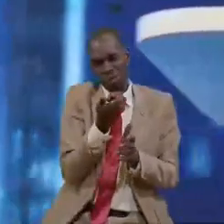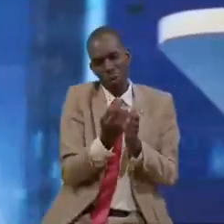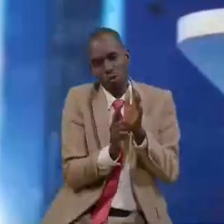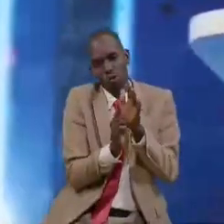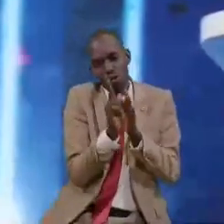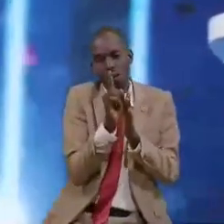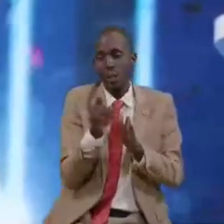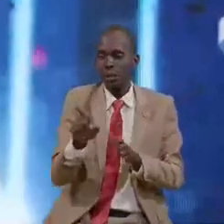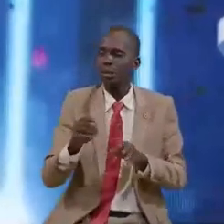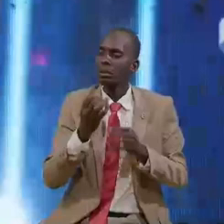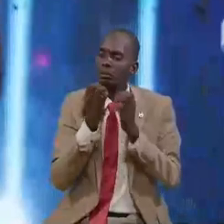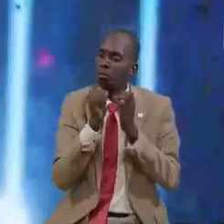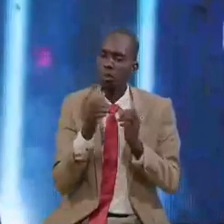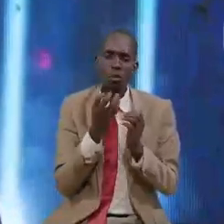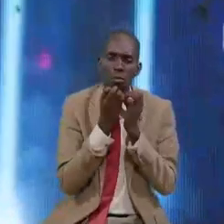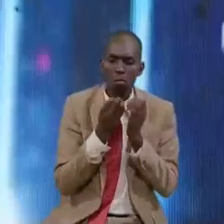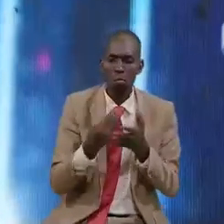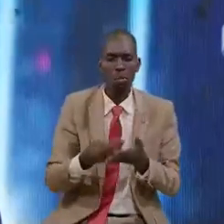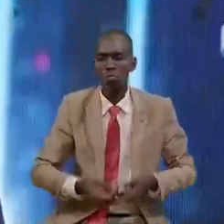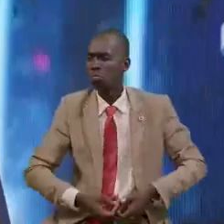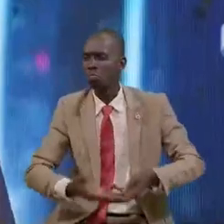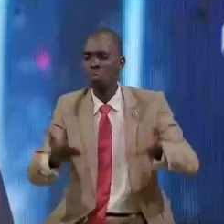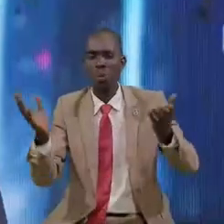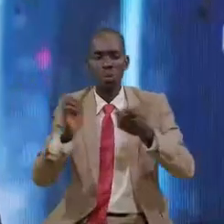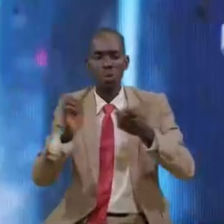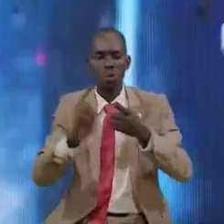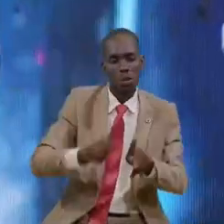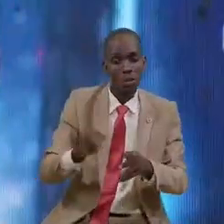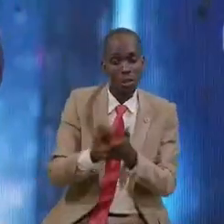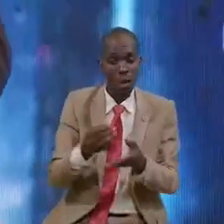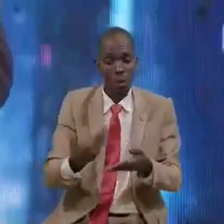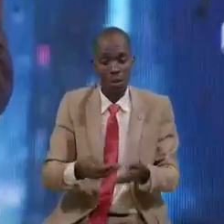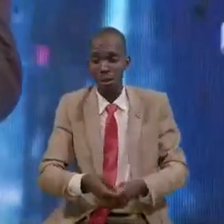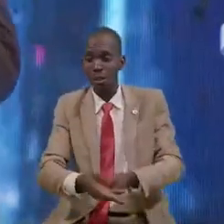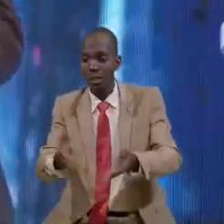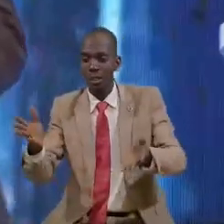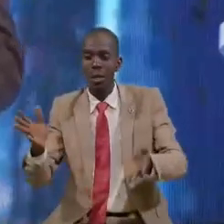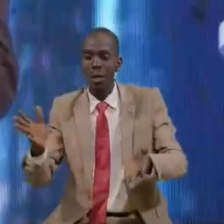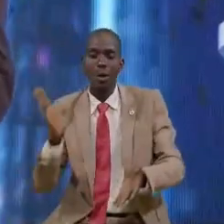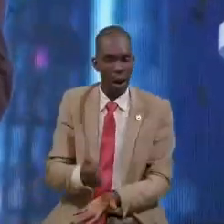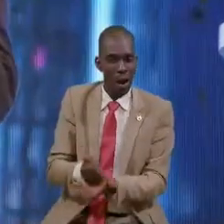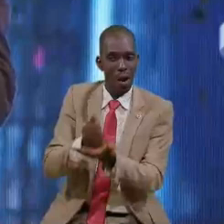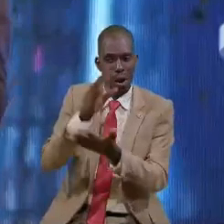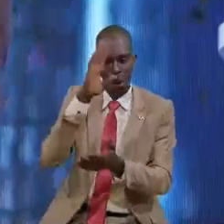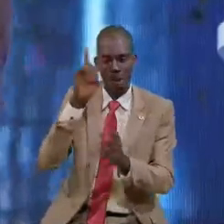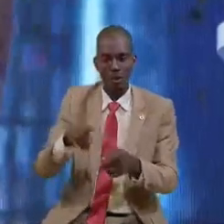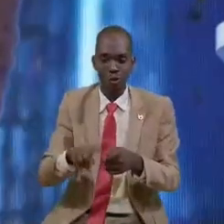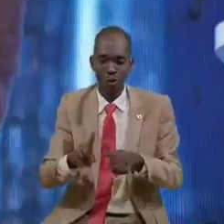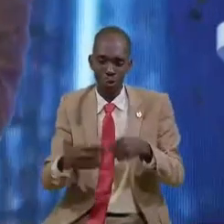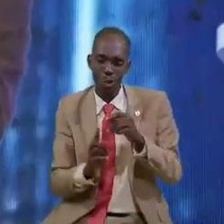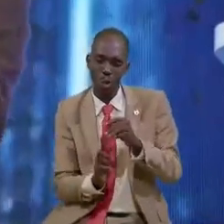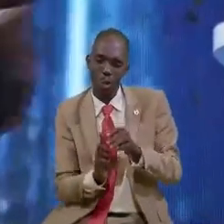très philanthrope et il donne de l'argent aux gens. Et va, alors cela va lui donner un petit